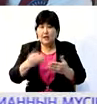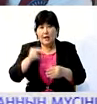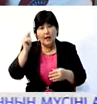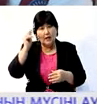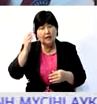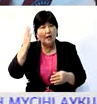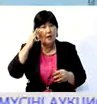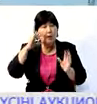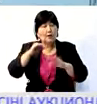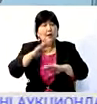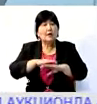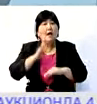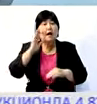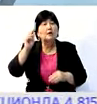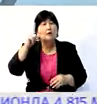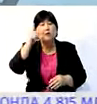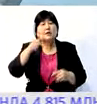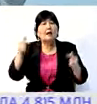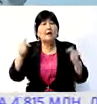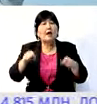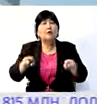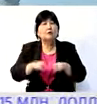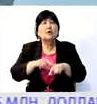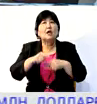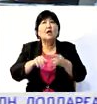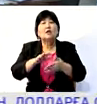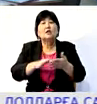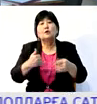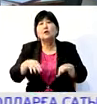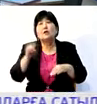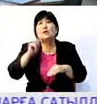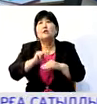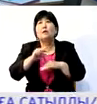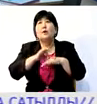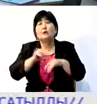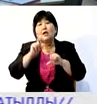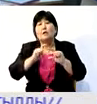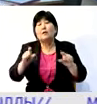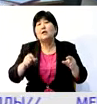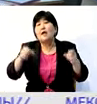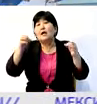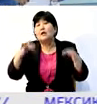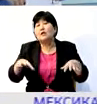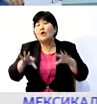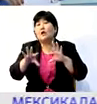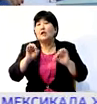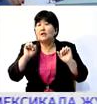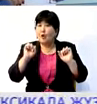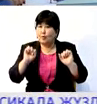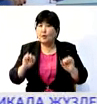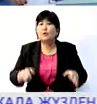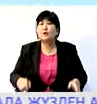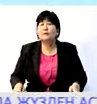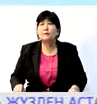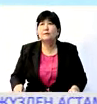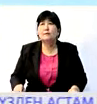мазмұнына сай өткен сабақ алдағы оқу жылында лайықты түрде жалғаспақ. Сондай-ақ сабақ өткізілетін мектептер кездейсоқ таңдалуы мүмкін. Асқар